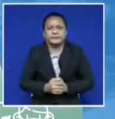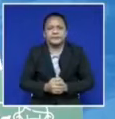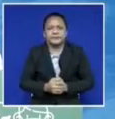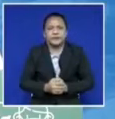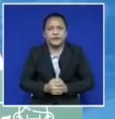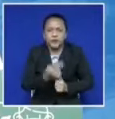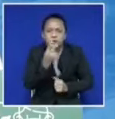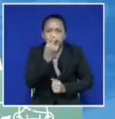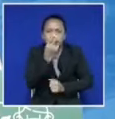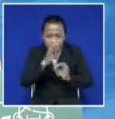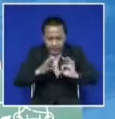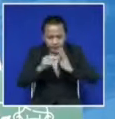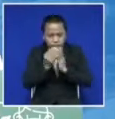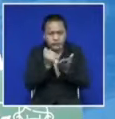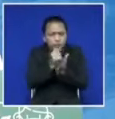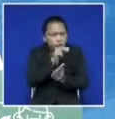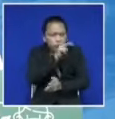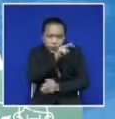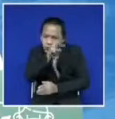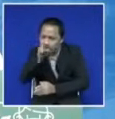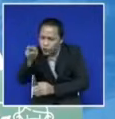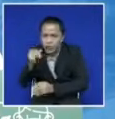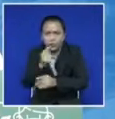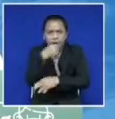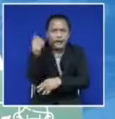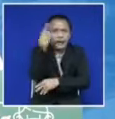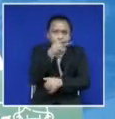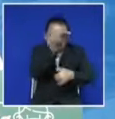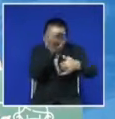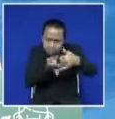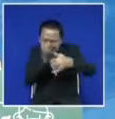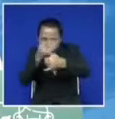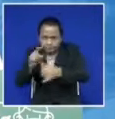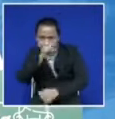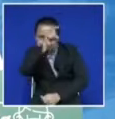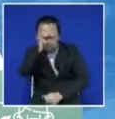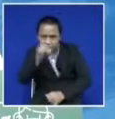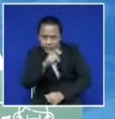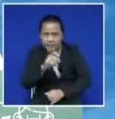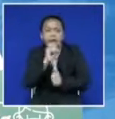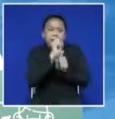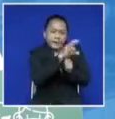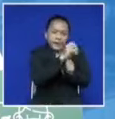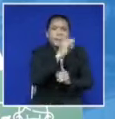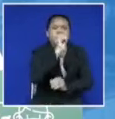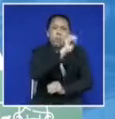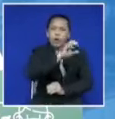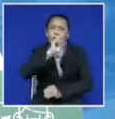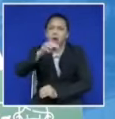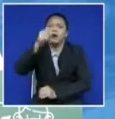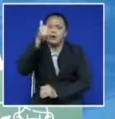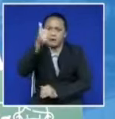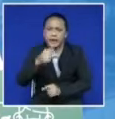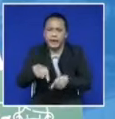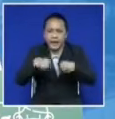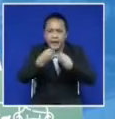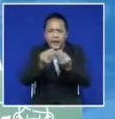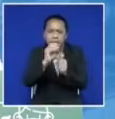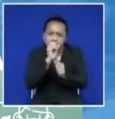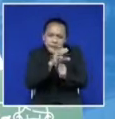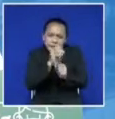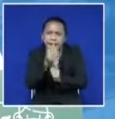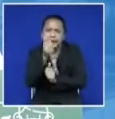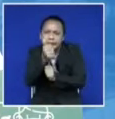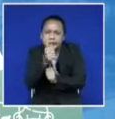คอยสอดส่องดูแลนะครับว่ามีใครที่มีลักษณะมาอย่างนี้นะครับก็แนะนำเข้าไปนะครับเพื่อให้ได้รับการปรึกษาที่ดี